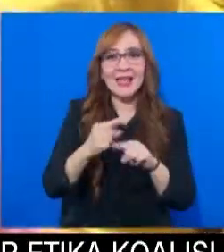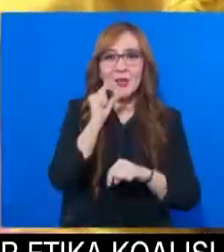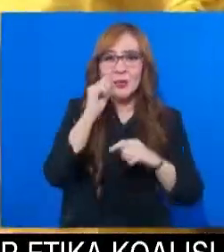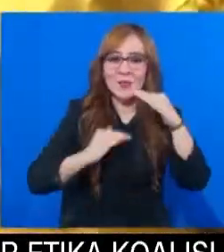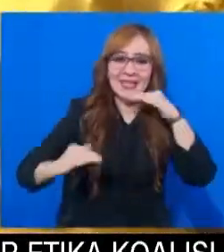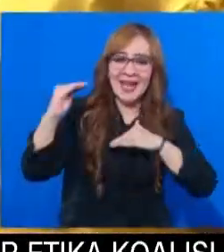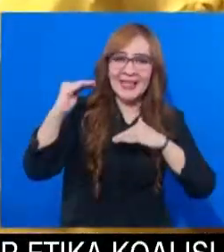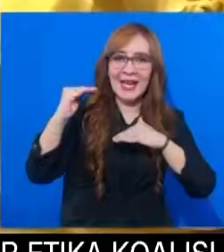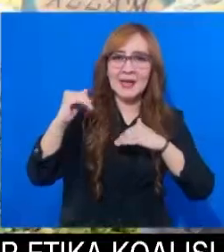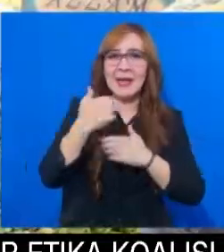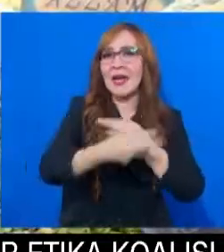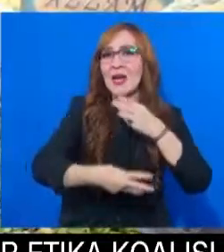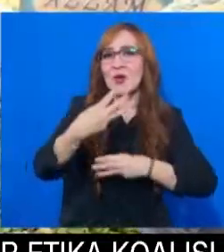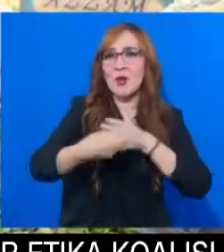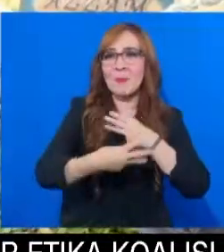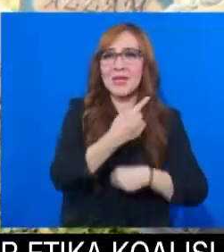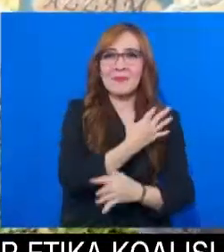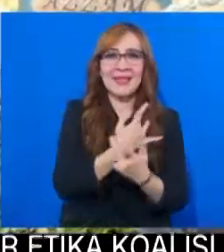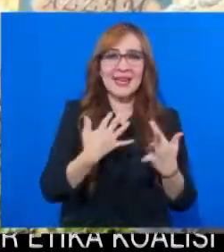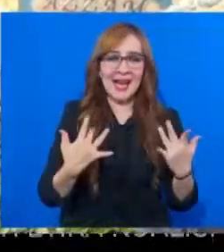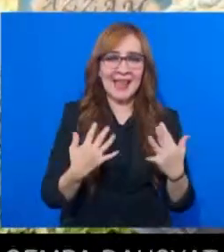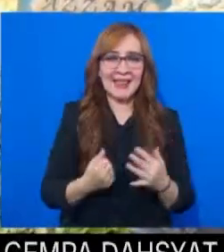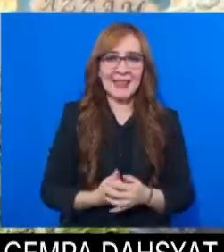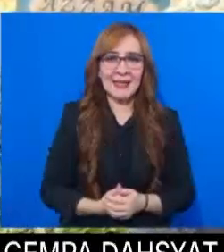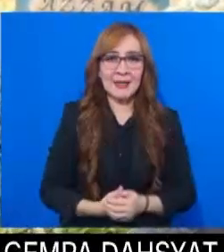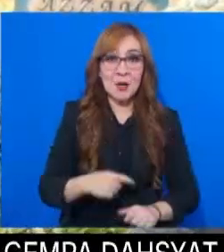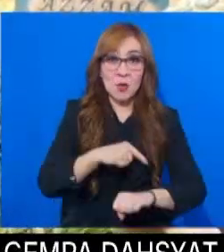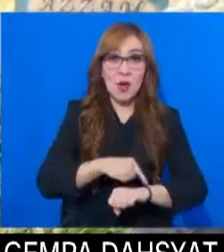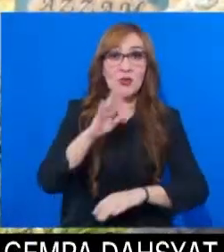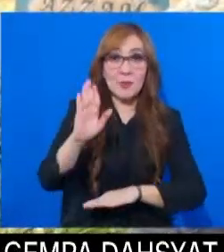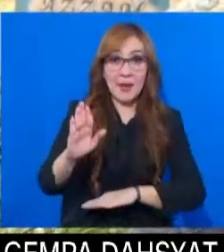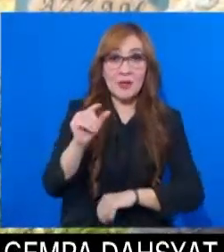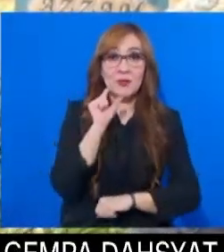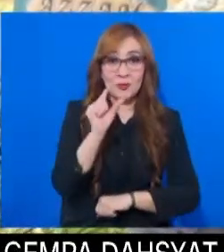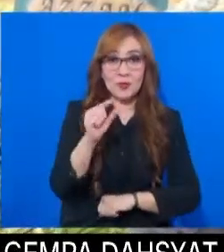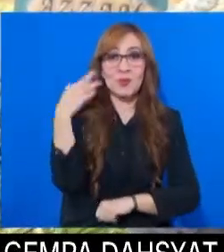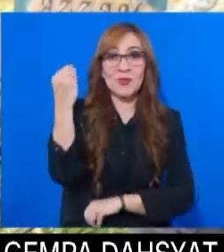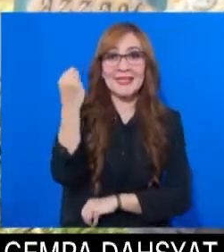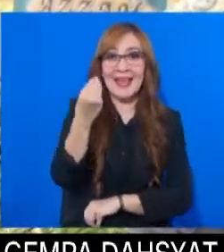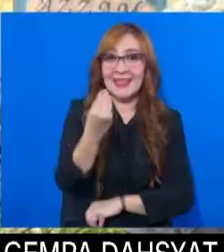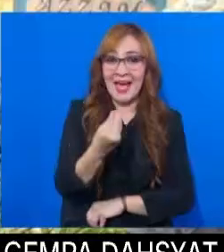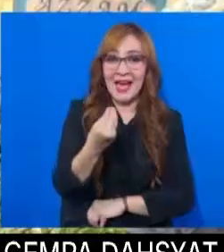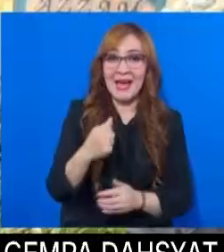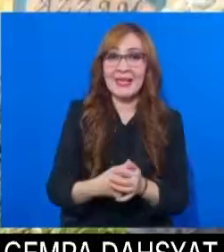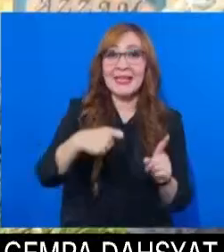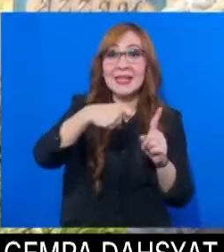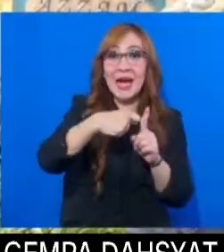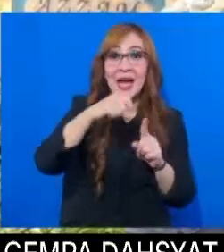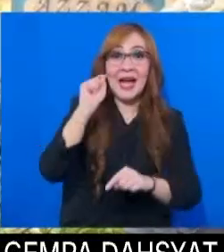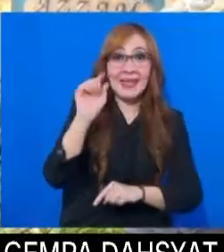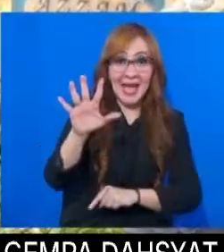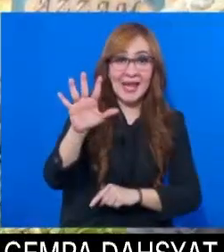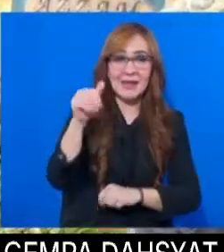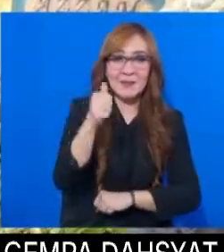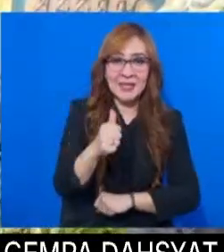masyarakat. Memang menjadi masa depan bagi pariwisata, salah satu tempat pariwisata di Karanganyar bisa dikembangkan untuk